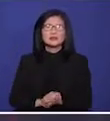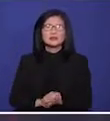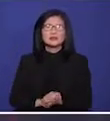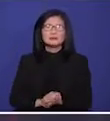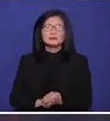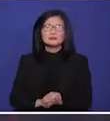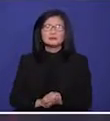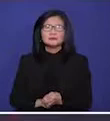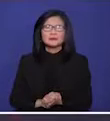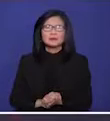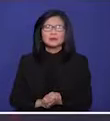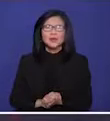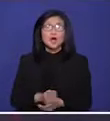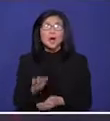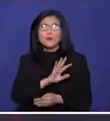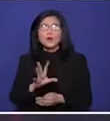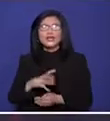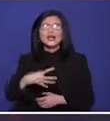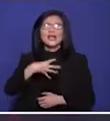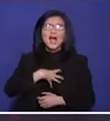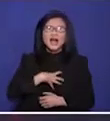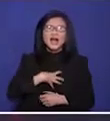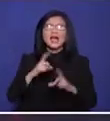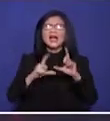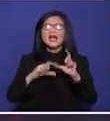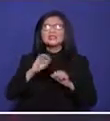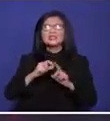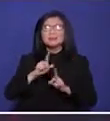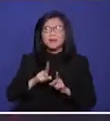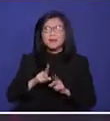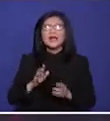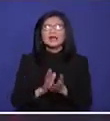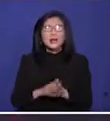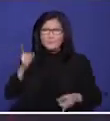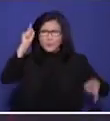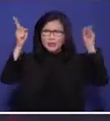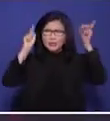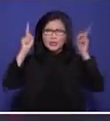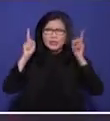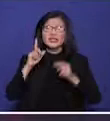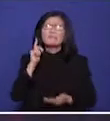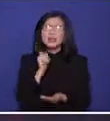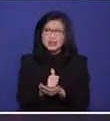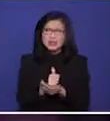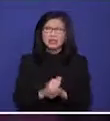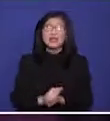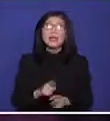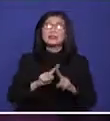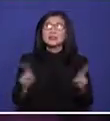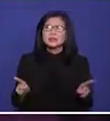Bukan hanya hak sipil dan hak politik yang penting,